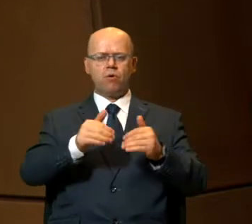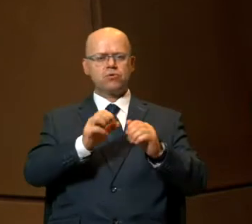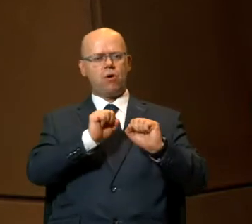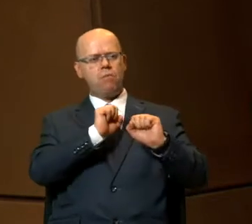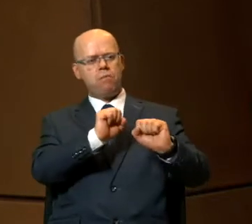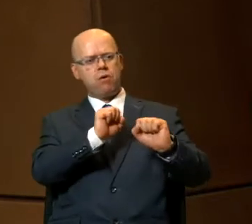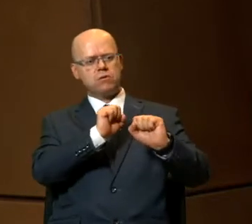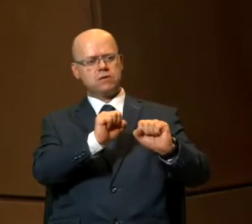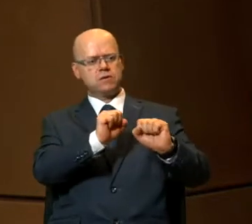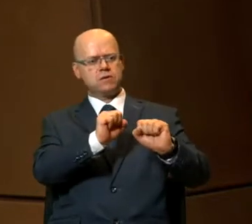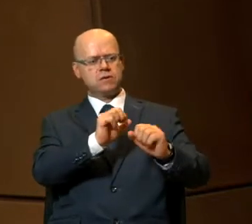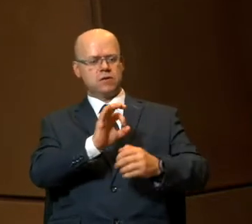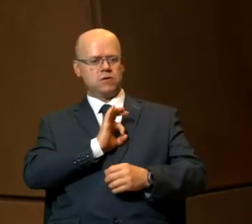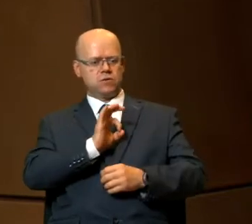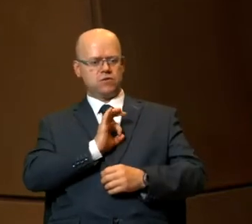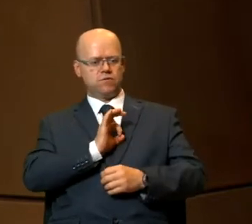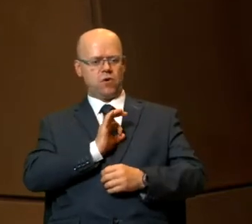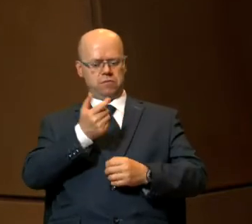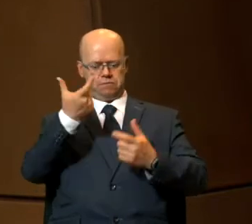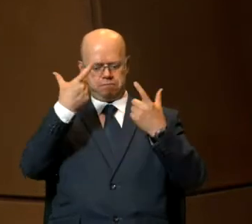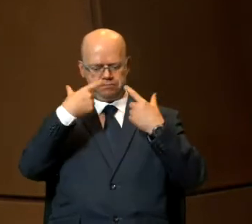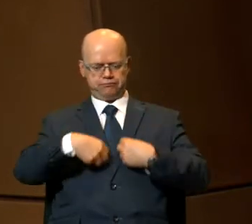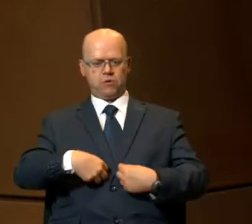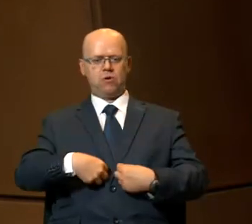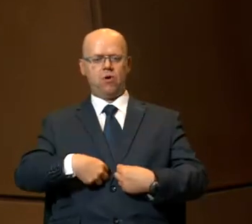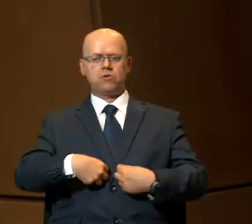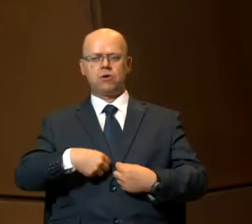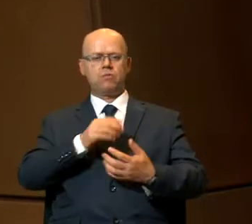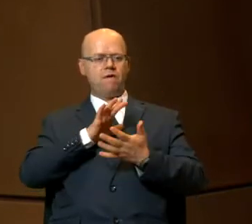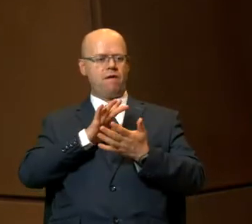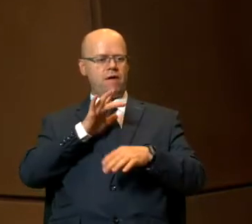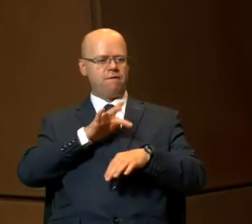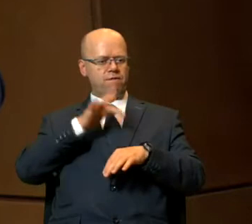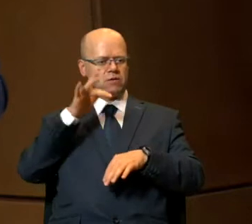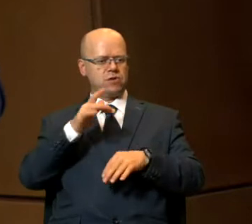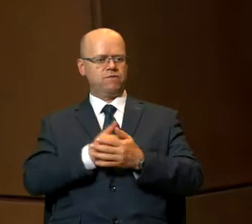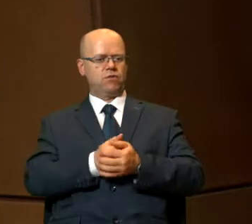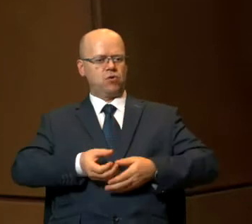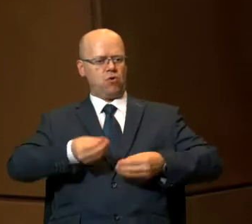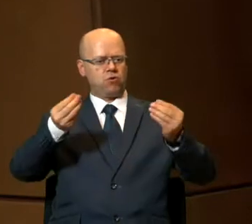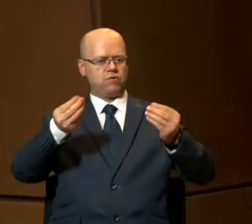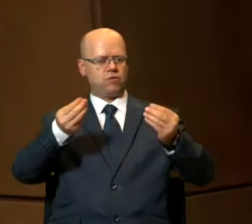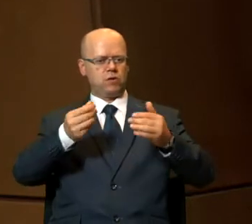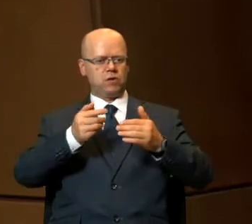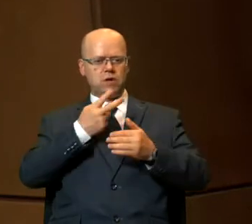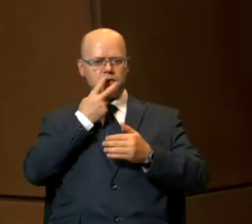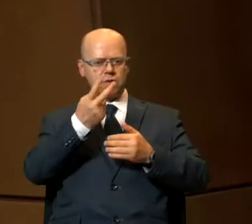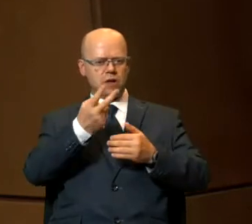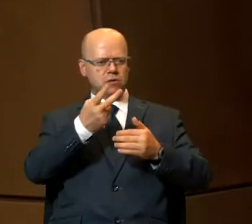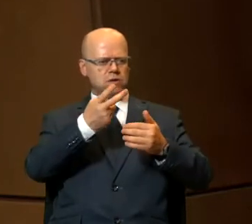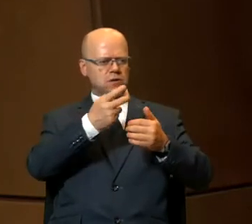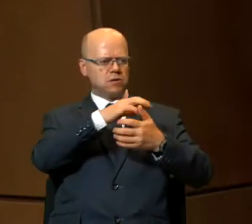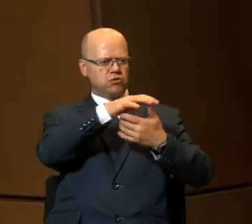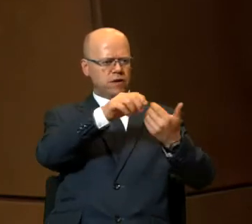obronić swoją istotę, swoją wrażliwość, swój rozwój w czasie niesamowitego przyspieszenia,